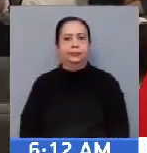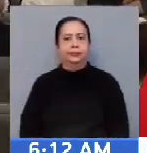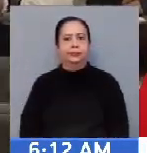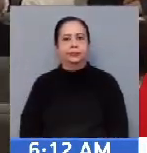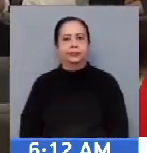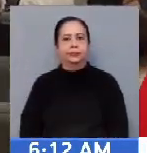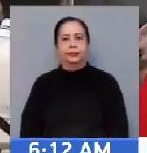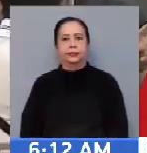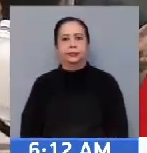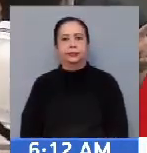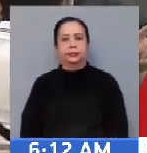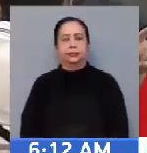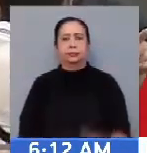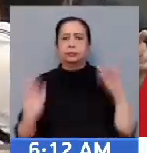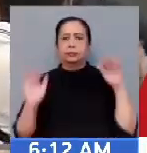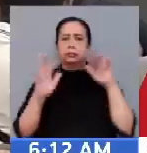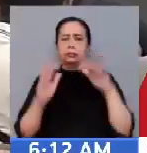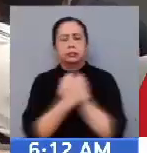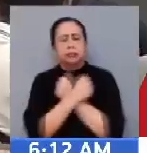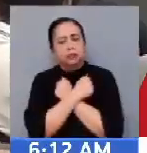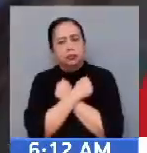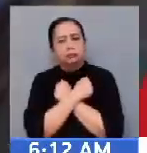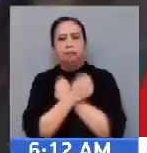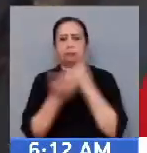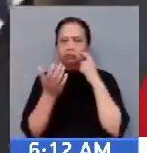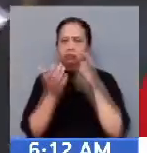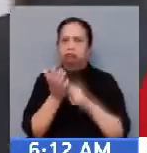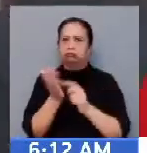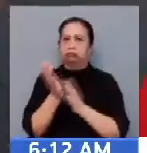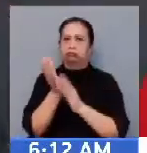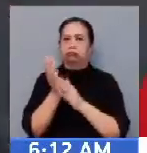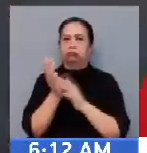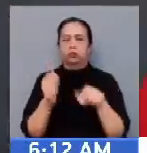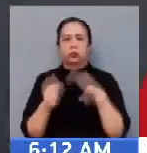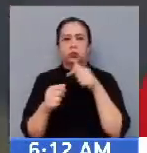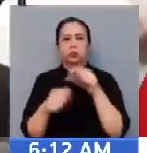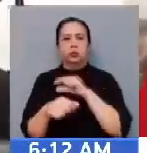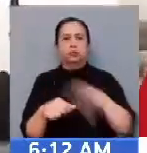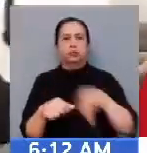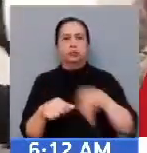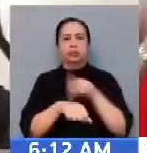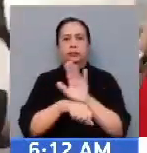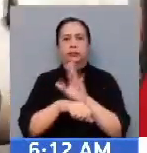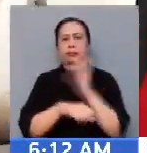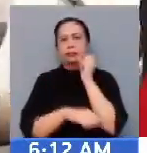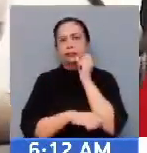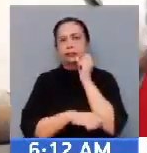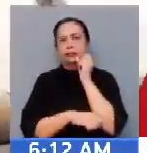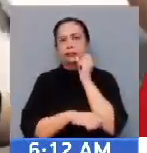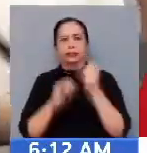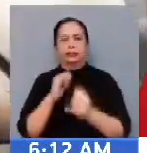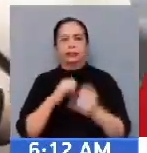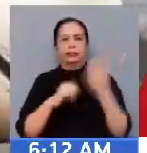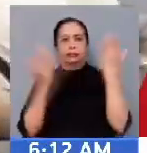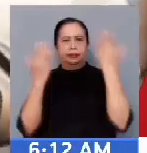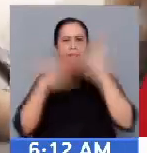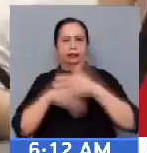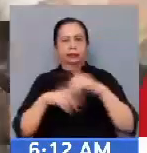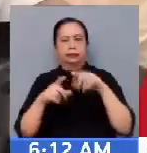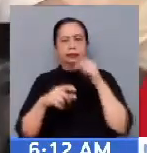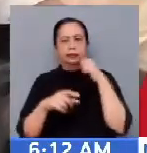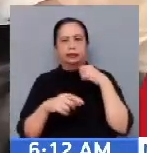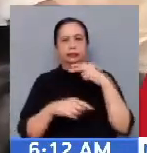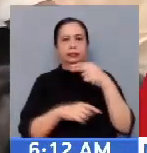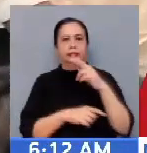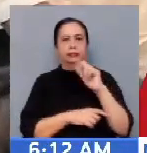Bumuhos ang pagmamahal at pagkilala sa reyna ng pelikulang Pilipino na si Susan Roses sa huling araw ng kanyang burol sa Heritage Park. Bago mag-alas 10